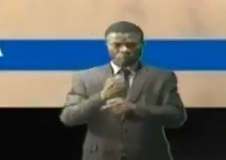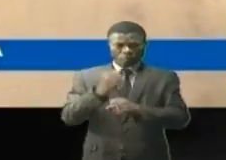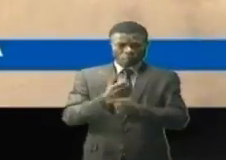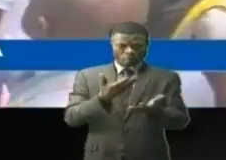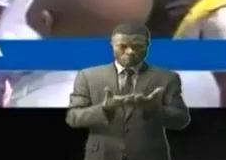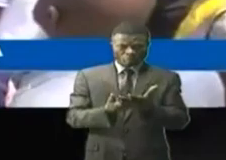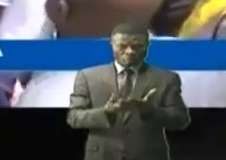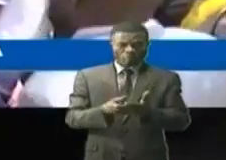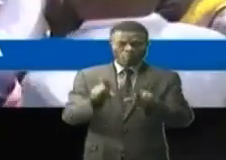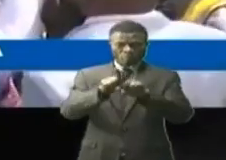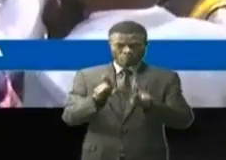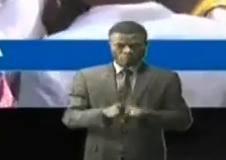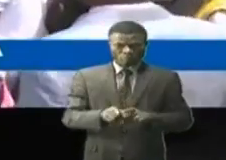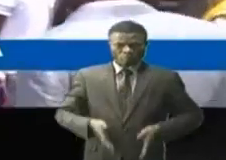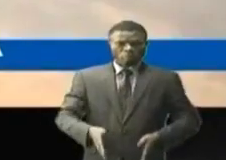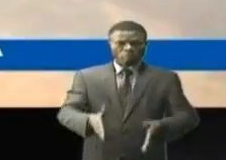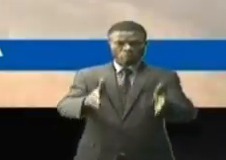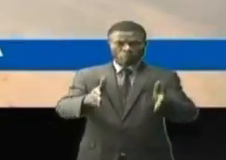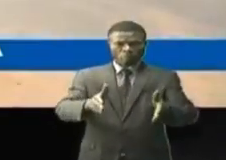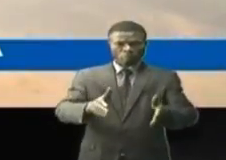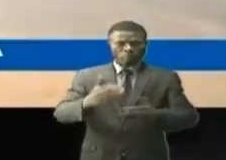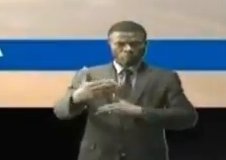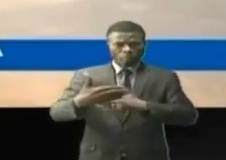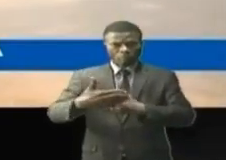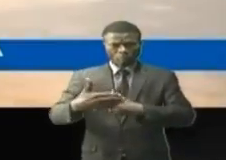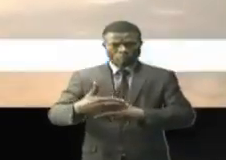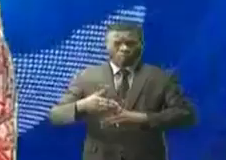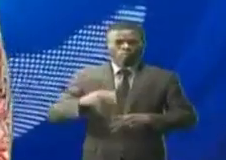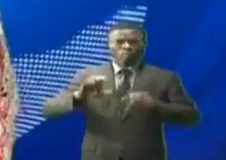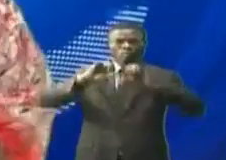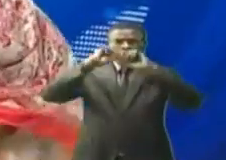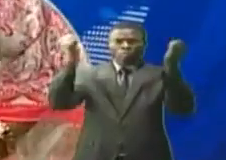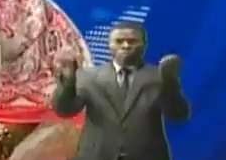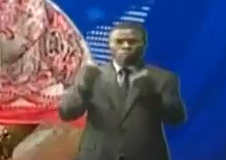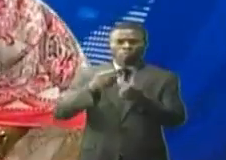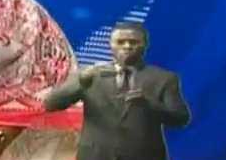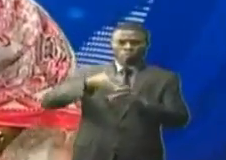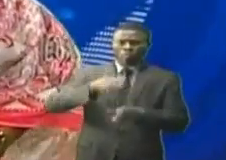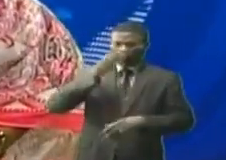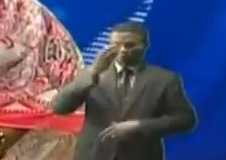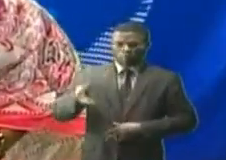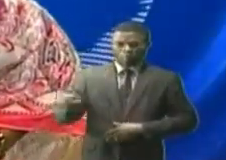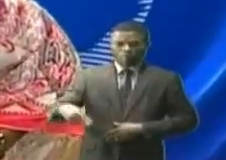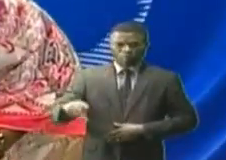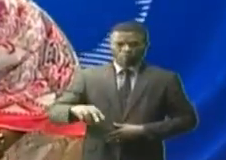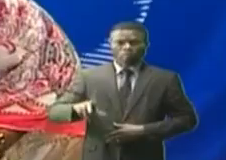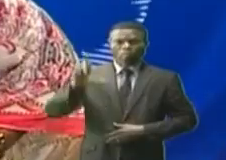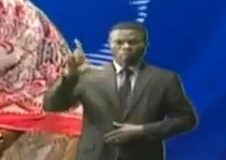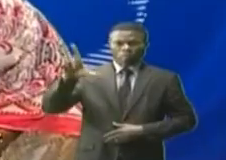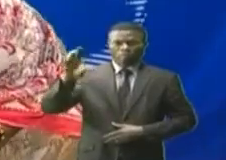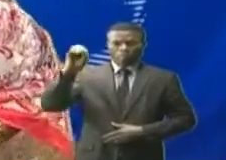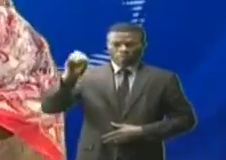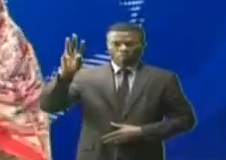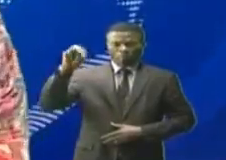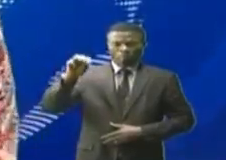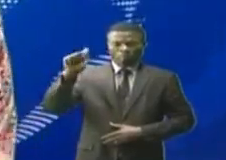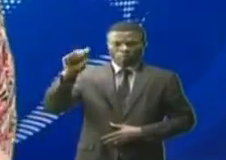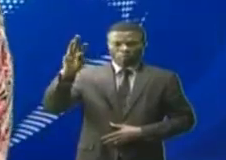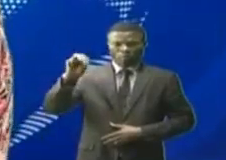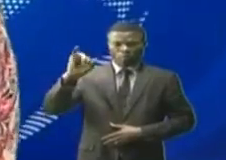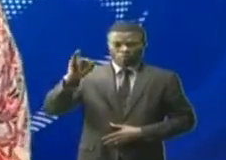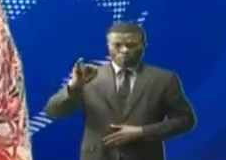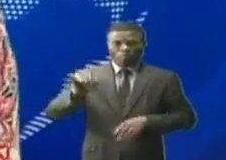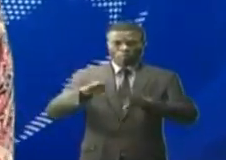d'un affaissement de la chaussée non loin de la station Kohidro. Dans la province de la Lomami, parlons de l'ouverture